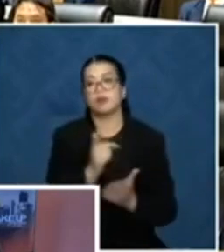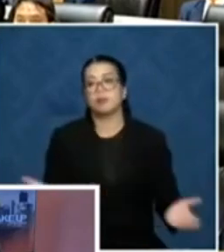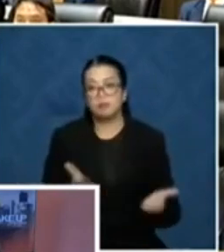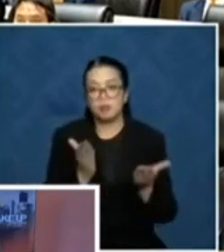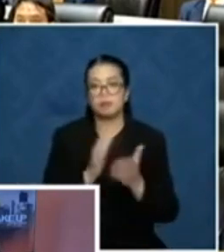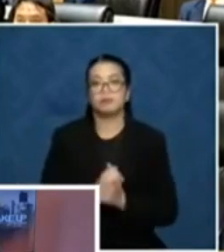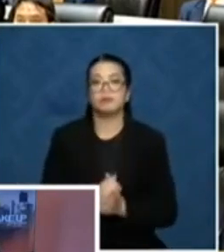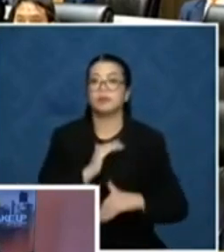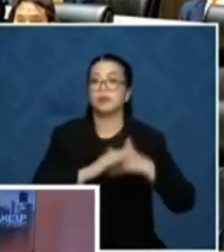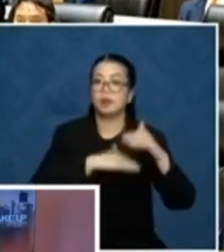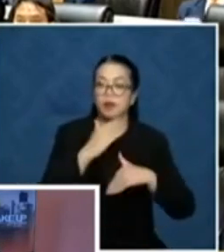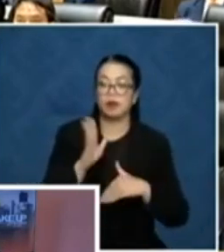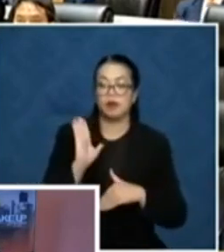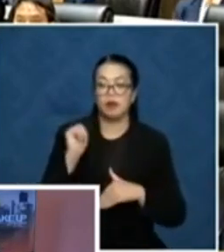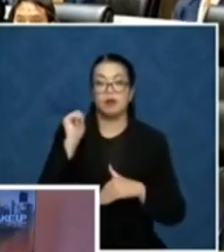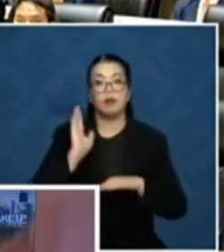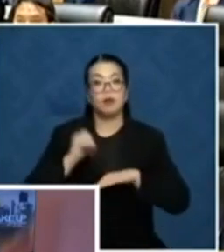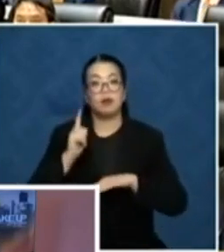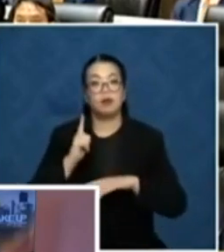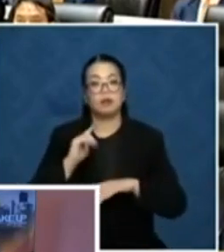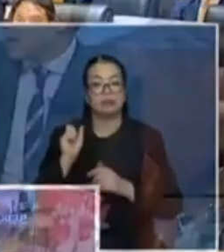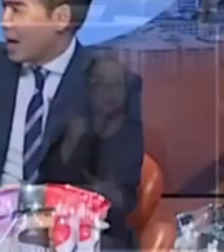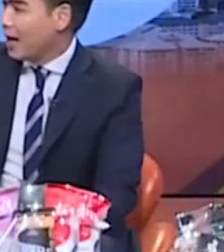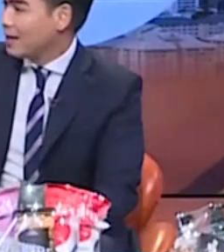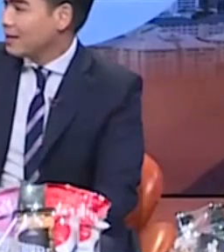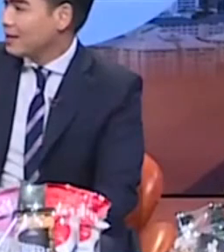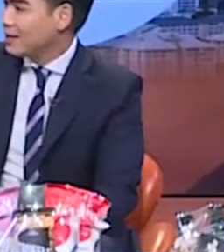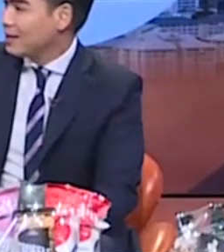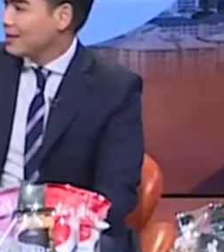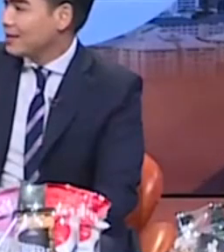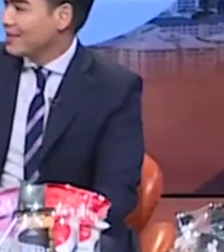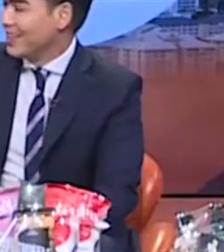องเยอะๆว่า1คุณหลักการคนเท่ากันใช่มั้ยแล้วคุณคิดว่าคุณฉลาดกว่าคนอื่นเหรอวะ